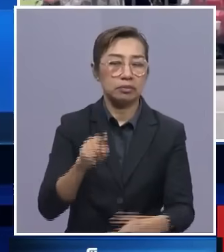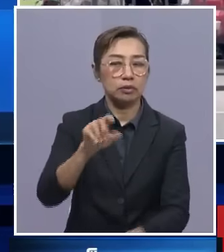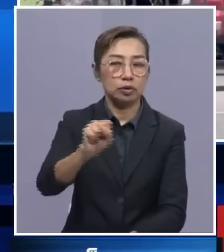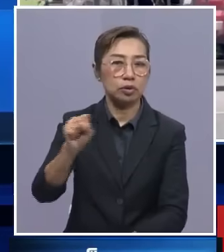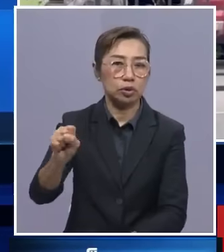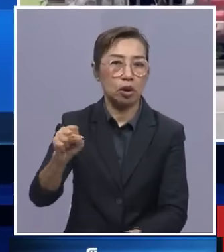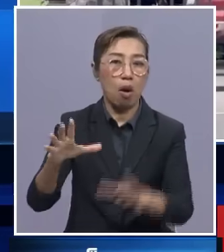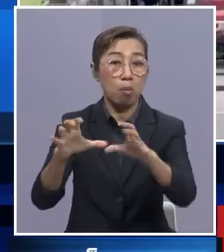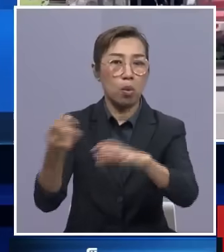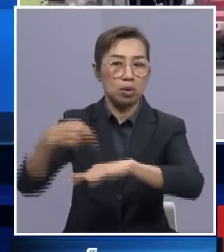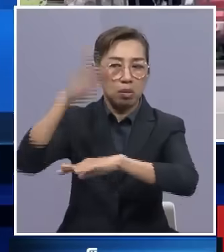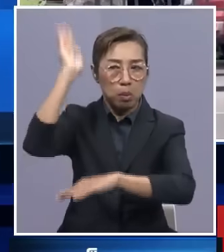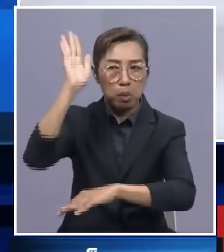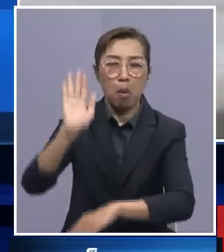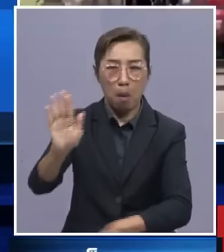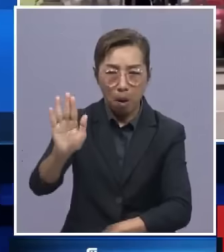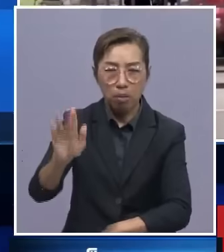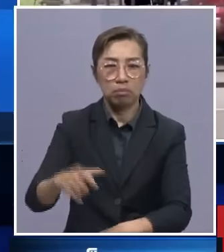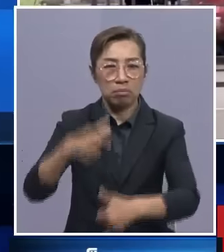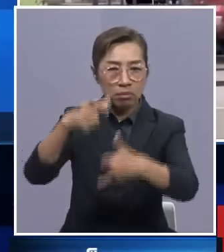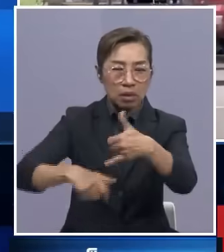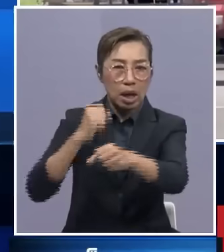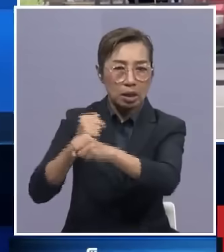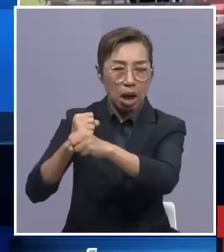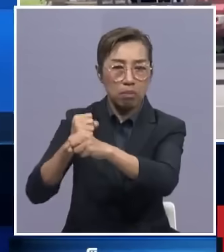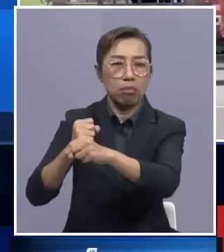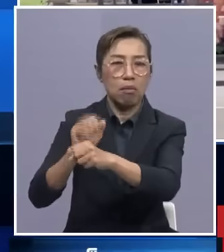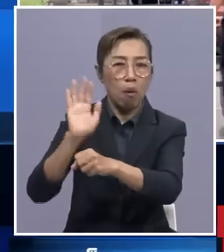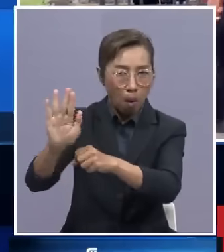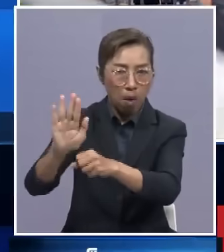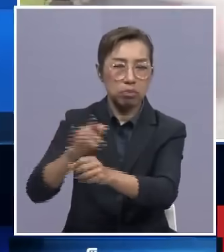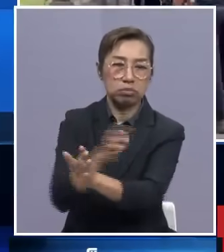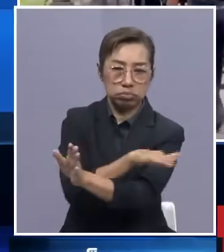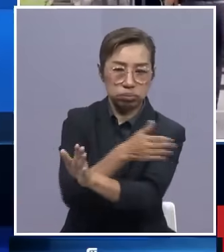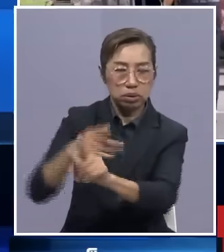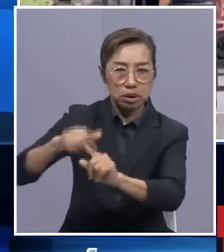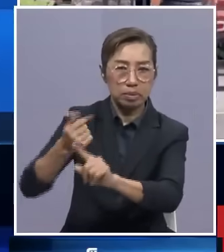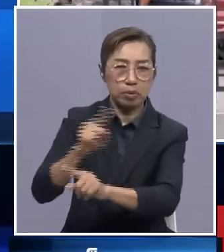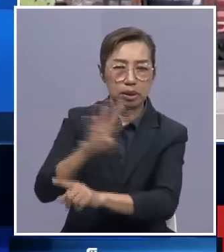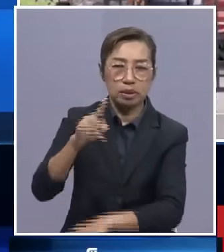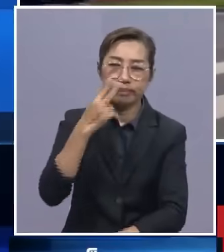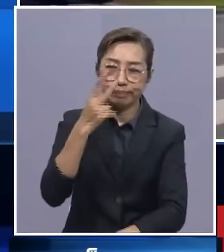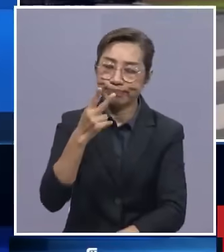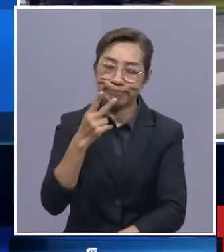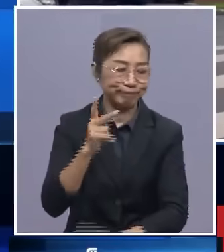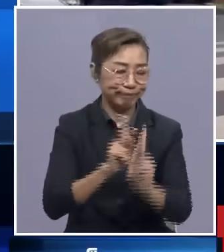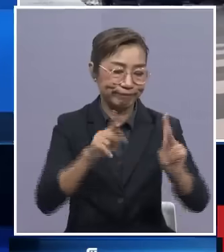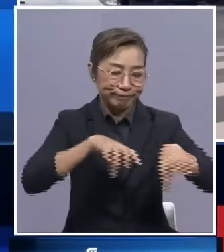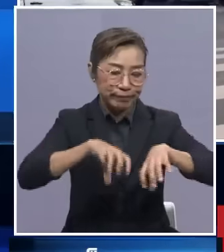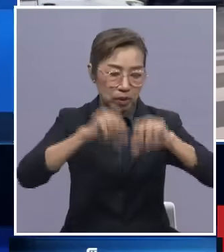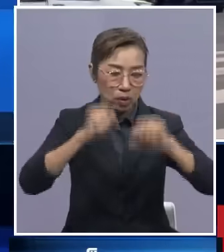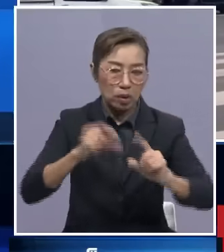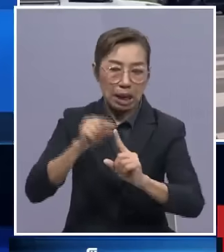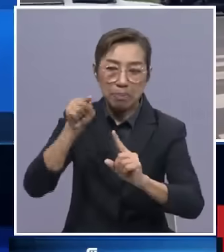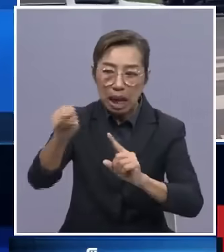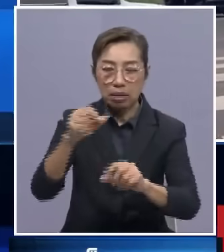แถลงของคุณชัยยัมพวาและการกระทำนะครับจนถึงวันที่ 4ที่ผ่านมานัน่ะถือว่าเป็นการขัดต่อมติของพรรคนะ